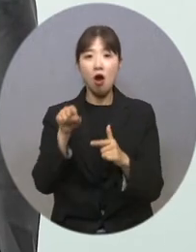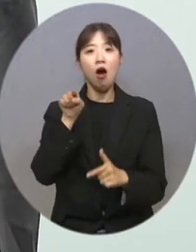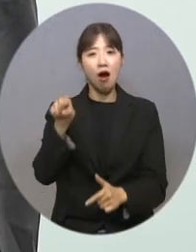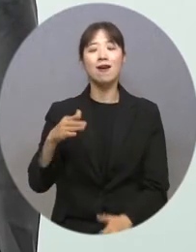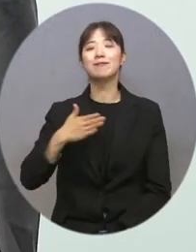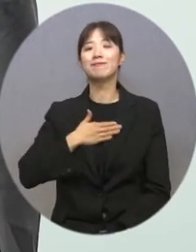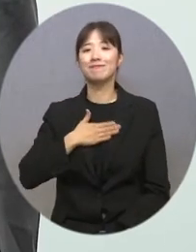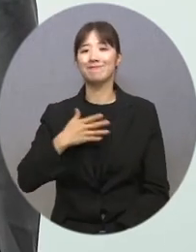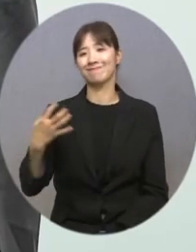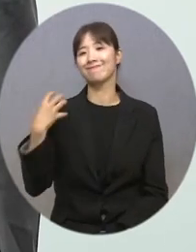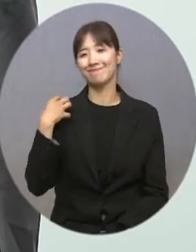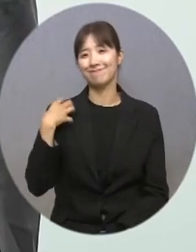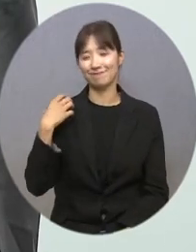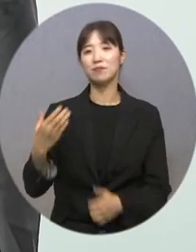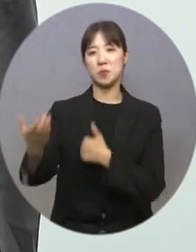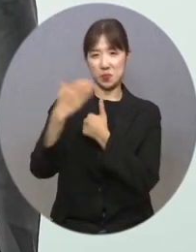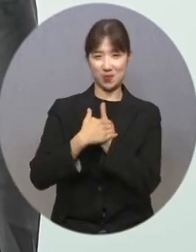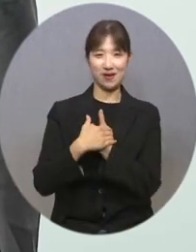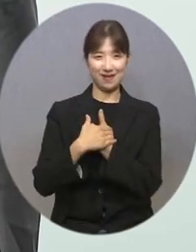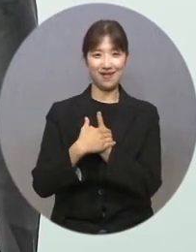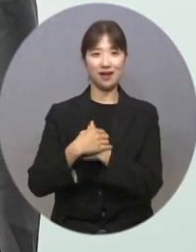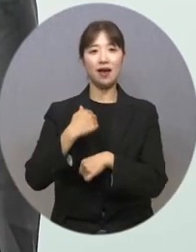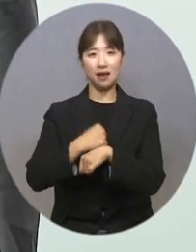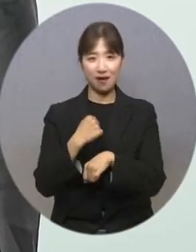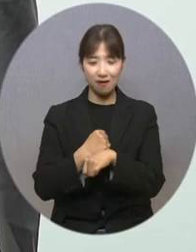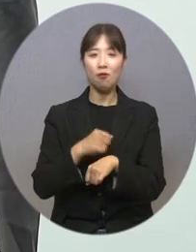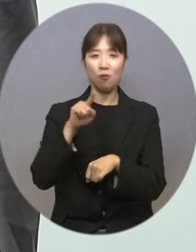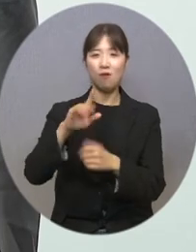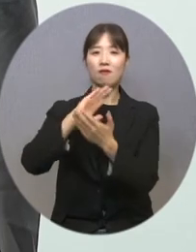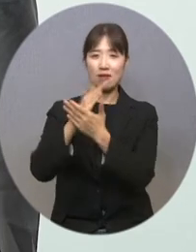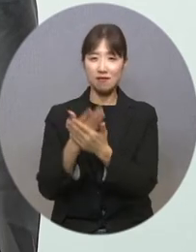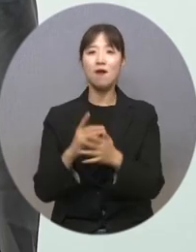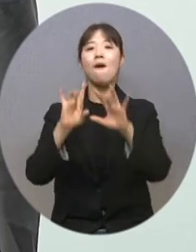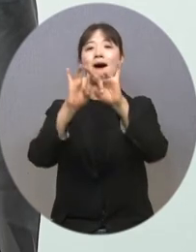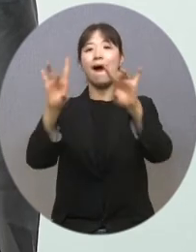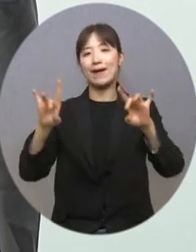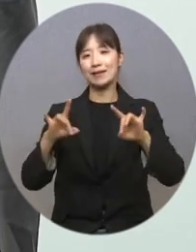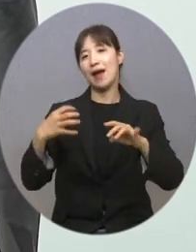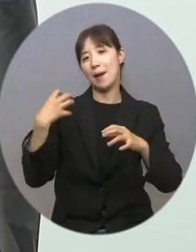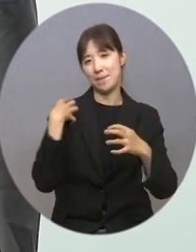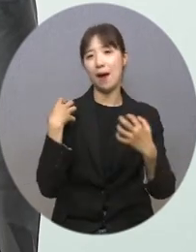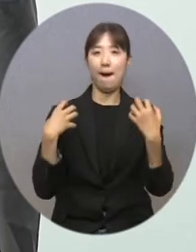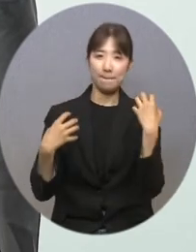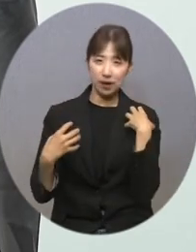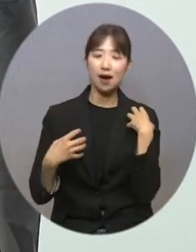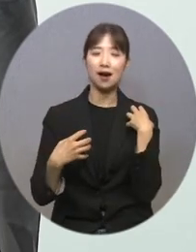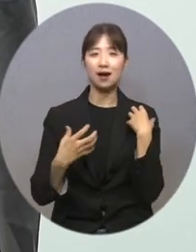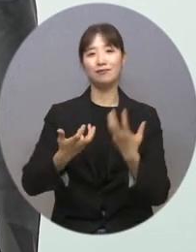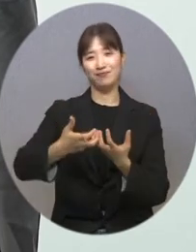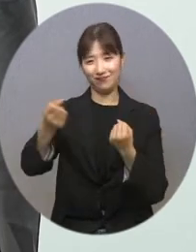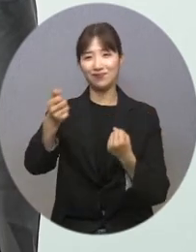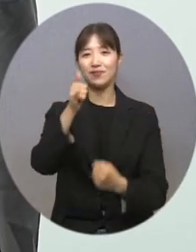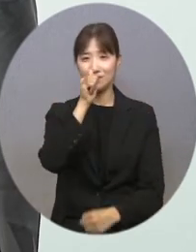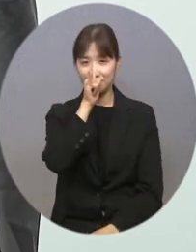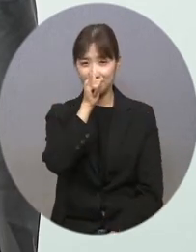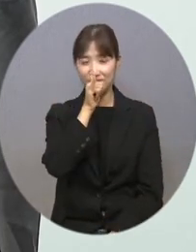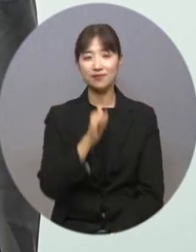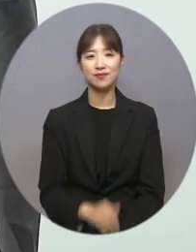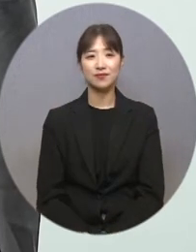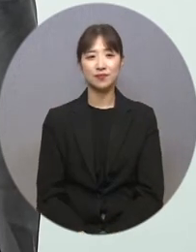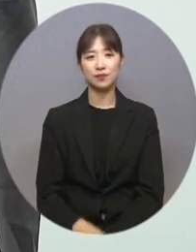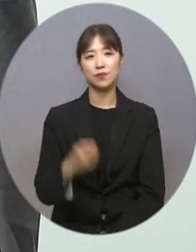이런걸 대를 제가 맡아서 하고 그러니까 이런 식으로 영역을 나눠서 각자의 자리를 찾았고 요